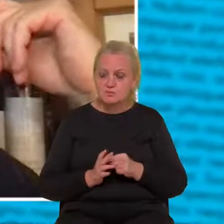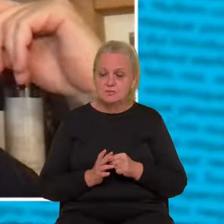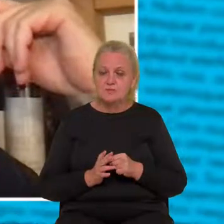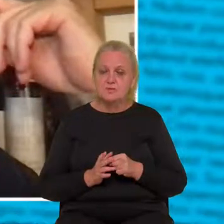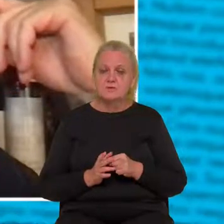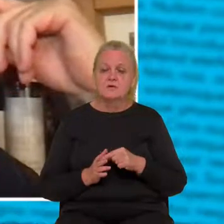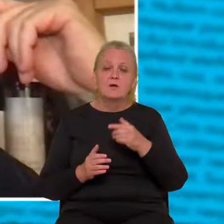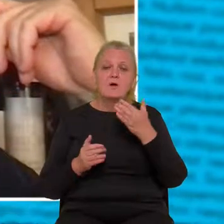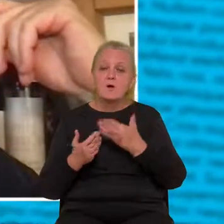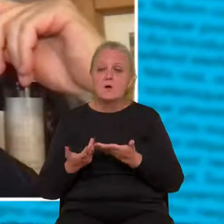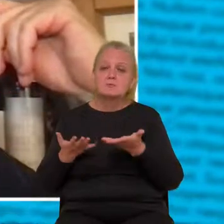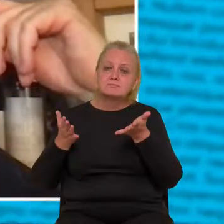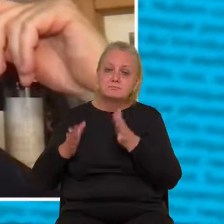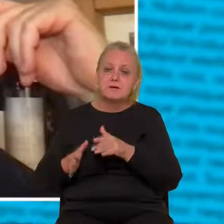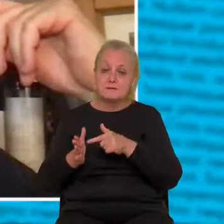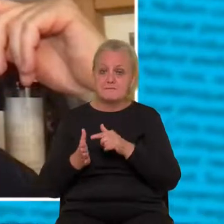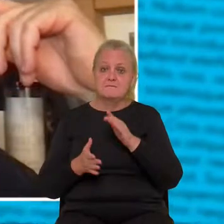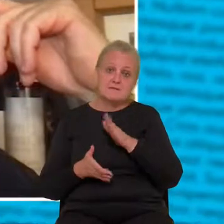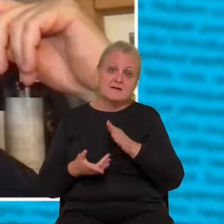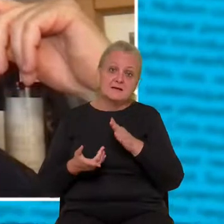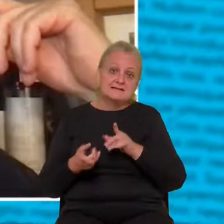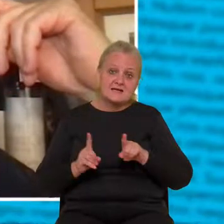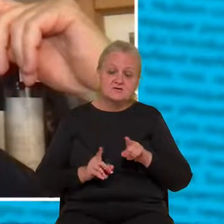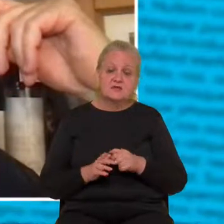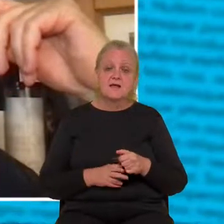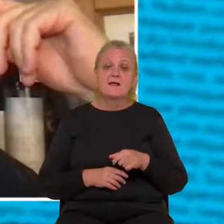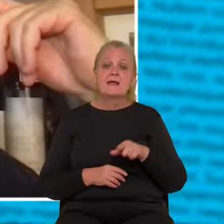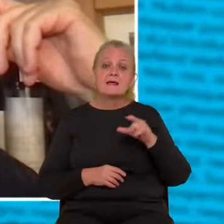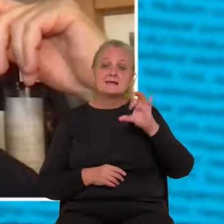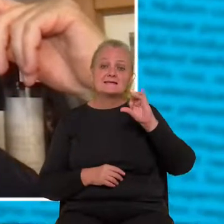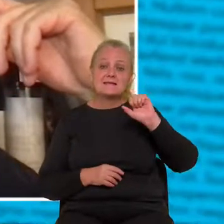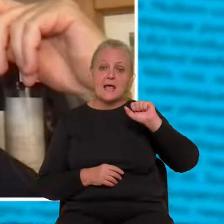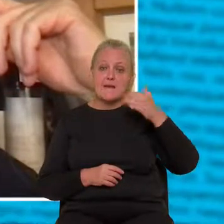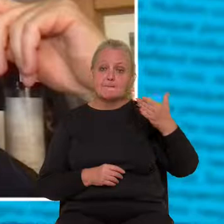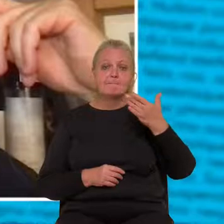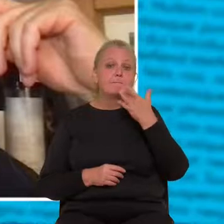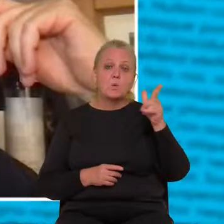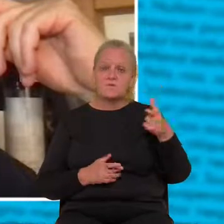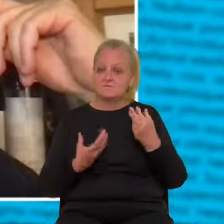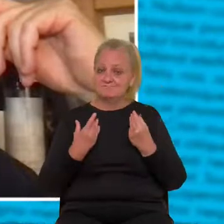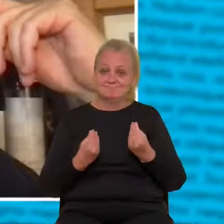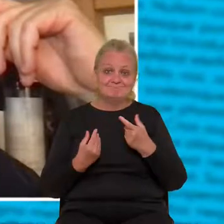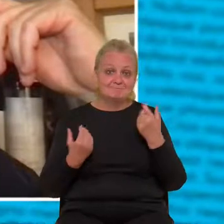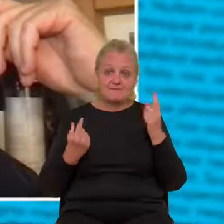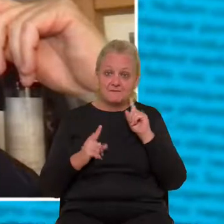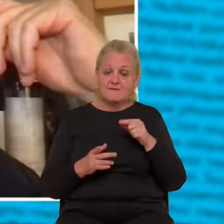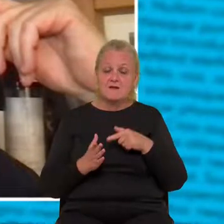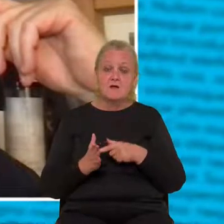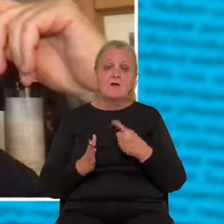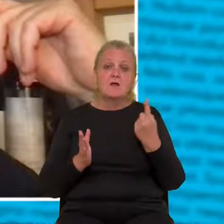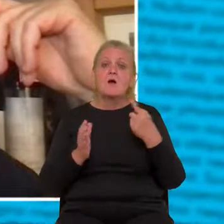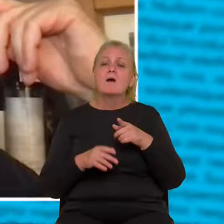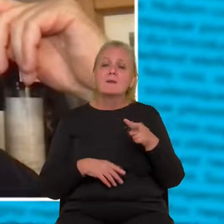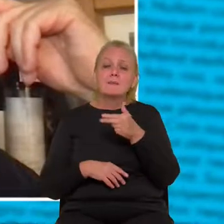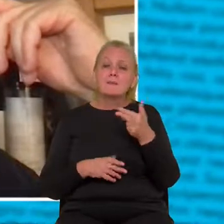w jaki się kończą, w jaki upadają, również ma znaczenie. Sam mówi, że niesamowite jest to, po tym, co się stało w latach